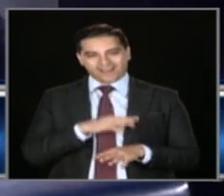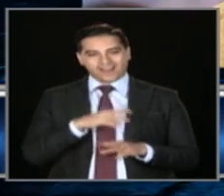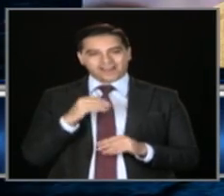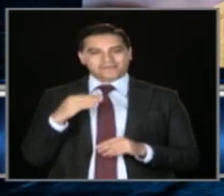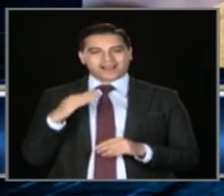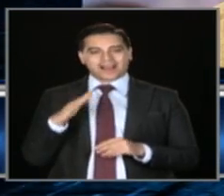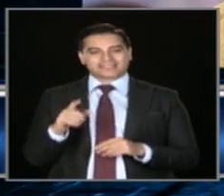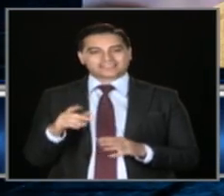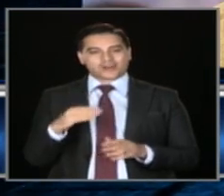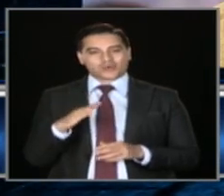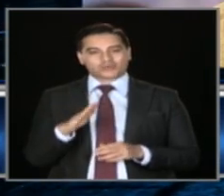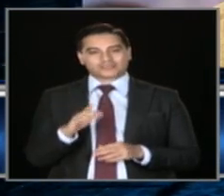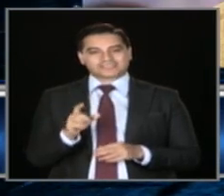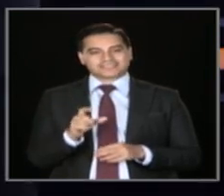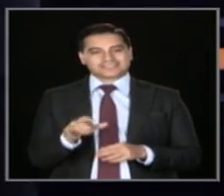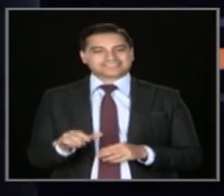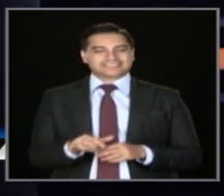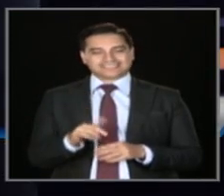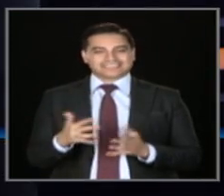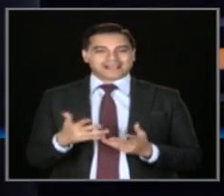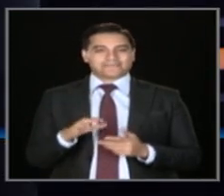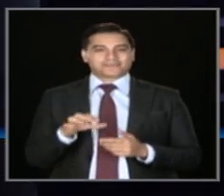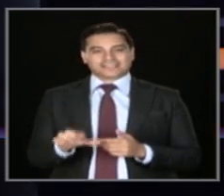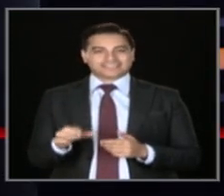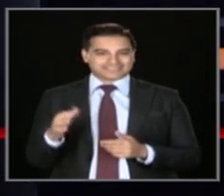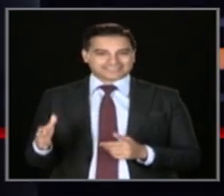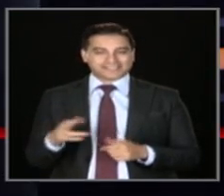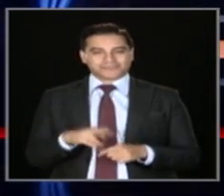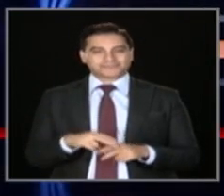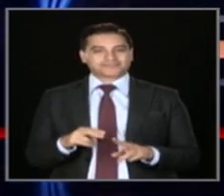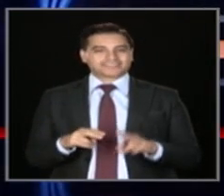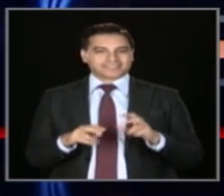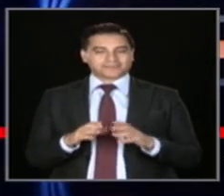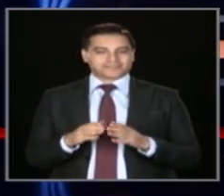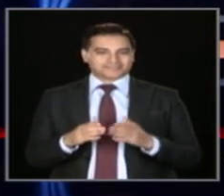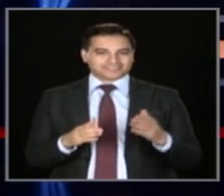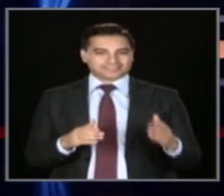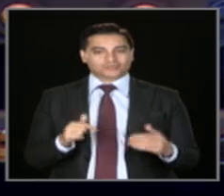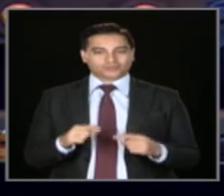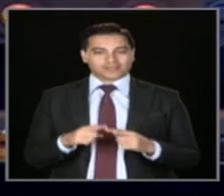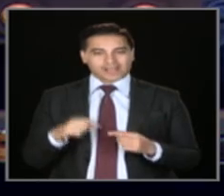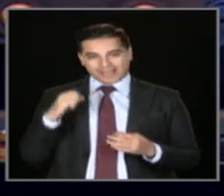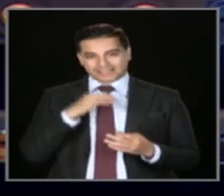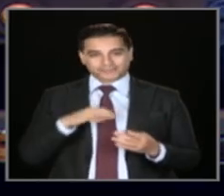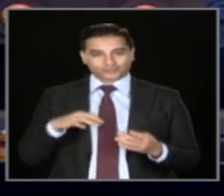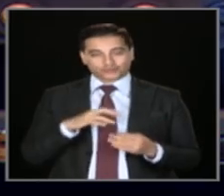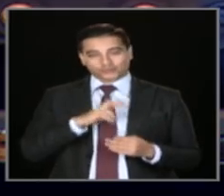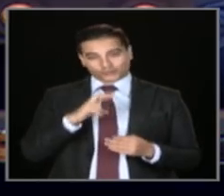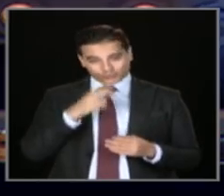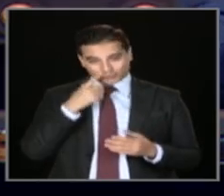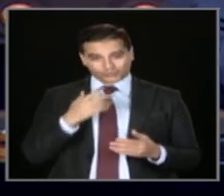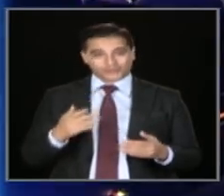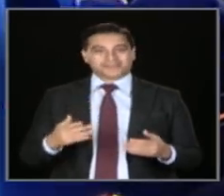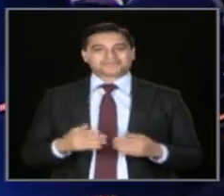الراحل القدير حسن حسني، 90 دندره 70 ابو سمبل. اغاني موسيقى والسؤال